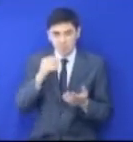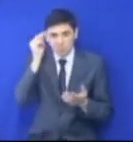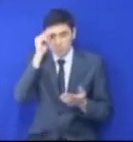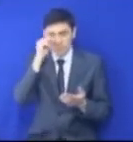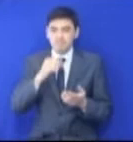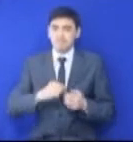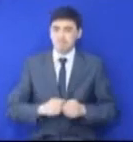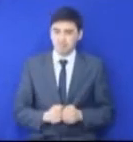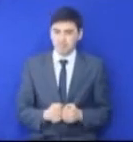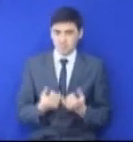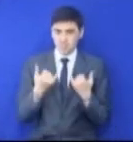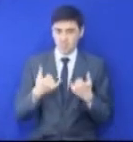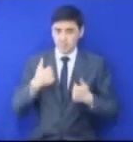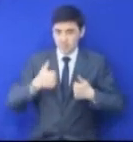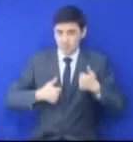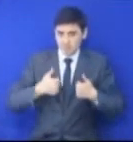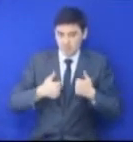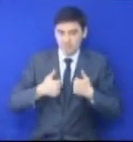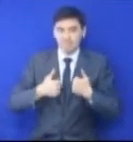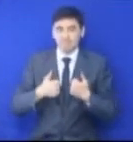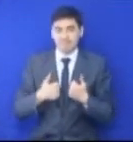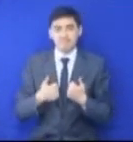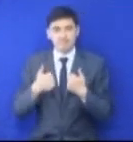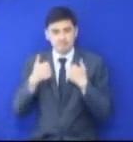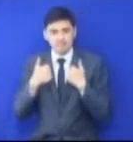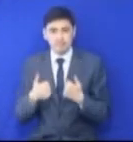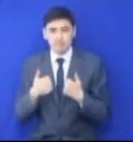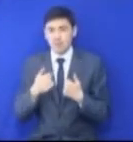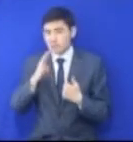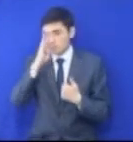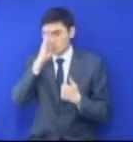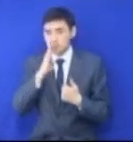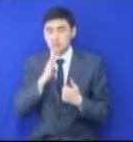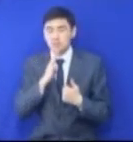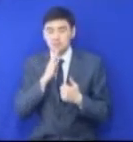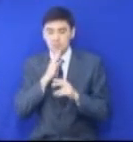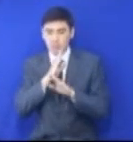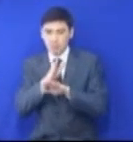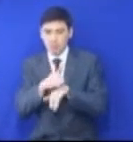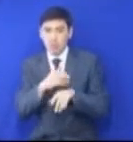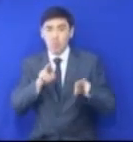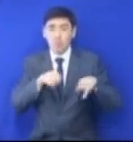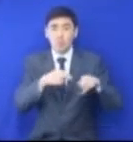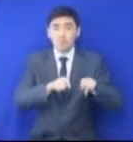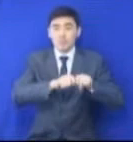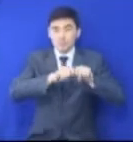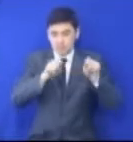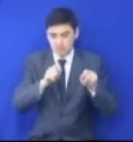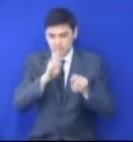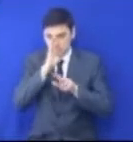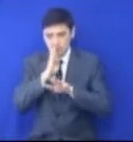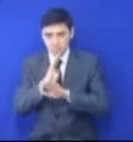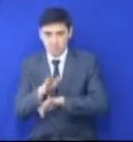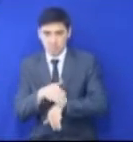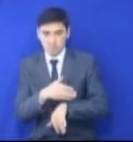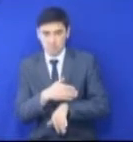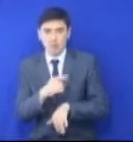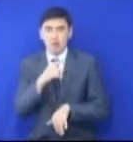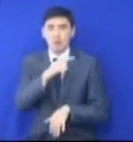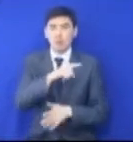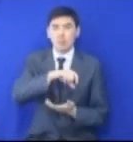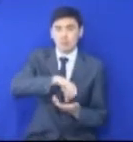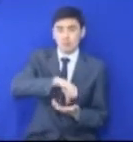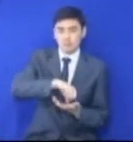чемпионат, это очень отрадно, потому что всего 4 месяца прошло, как мы открыли эти клубы. У него на базе занималось